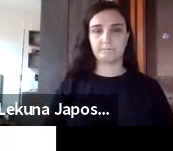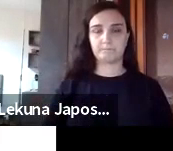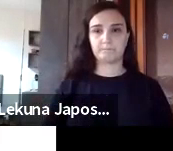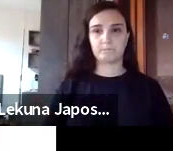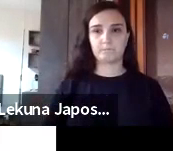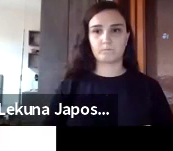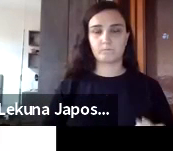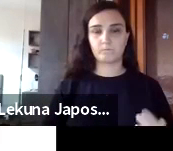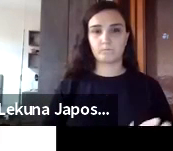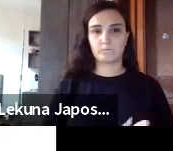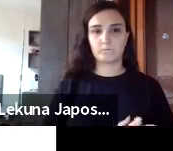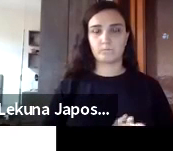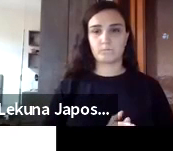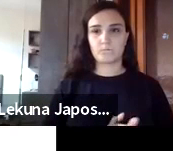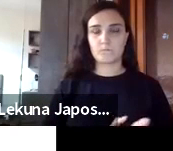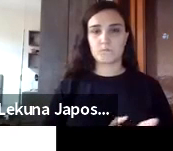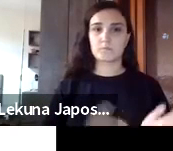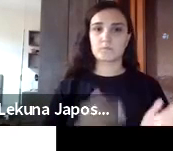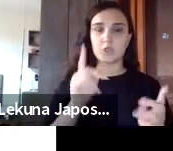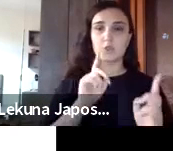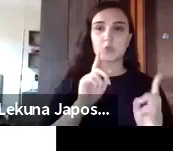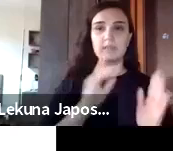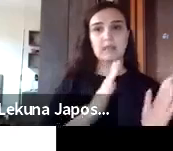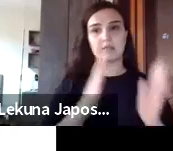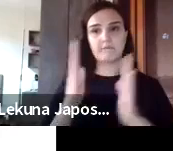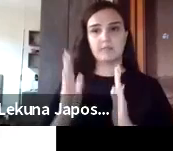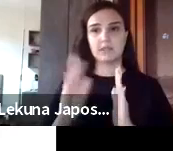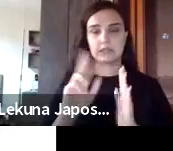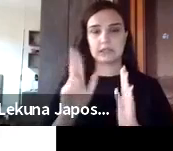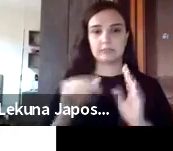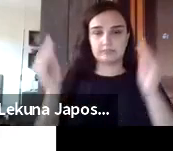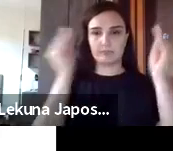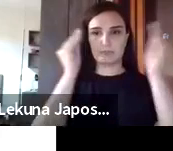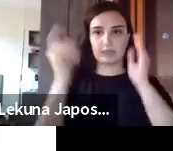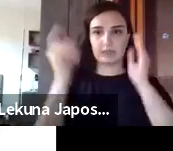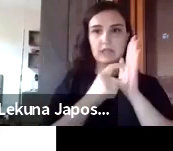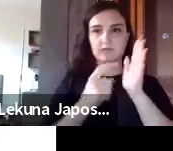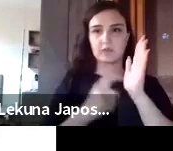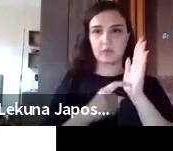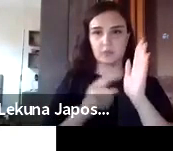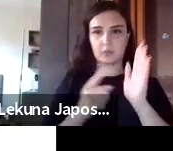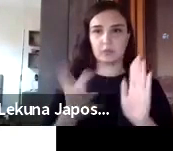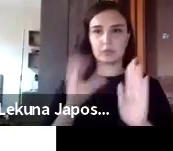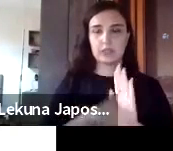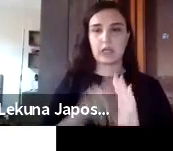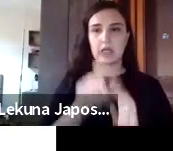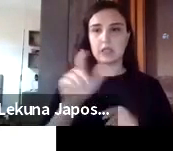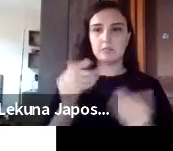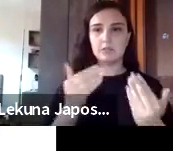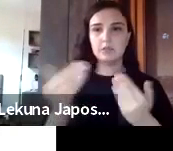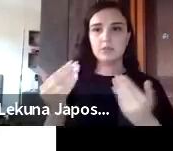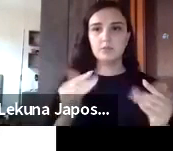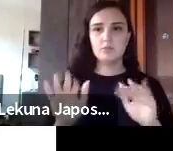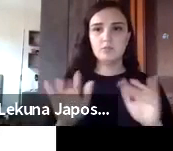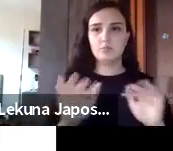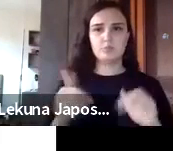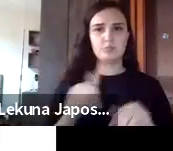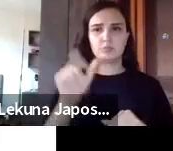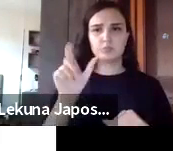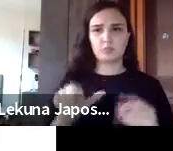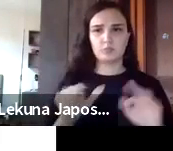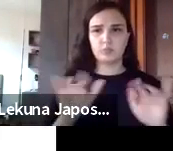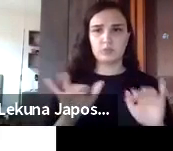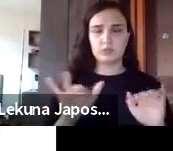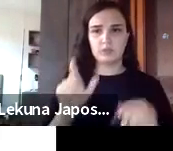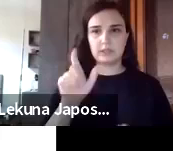მოდით გადავიდეთ დროებით და განვიხილოთ ესეთ კონტექსტში ადამიანის ფუნქციონირება, როგორ